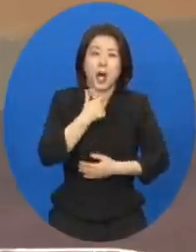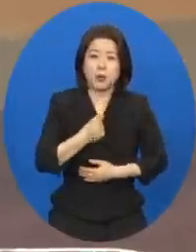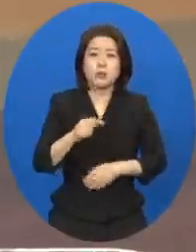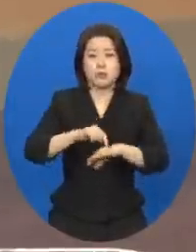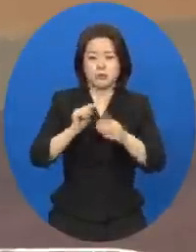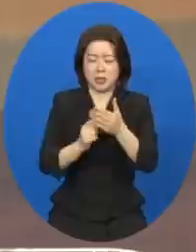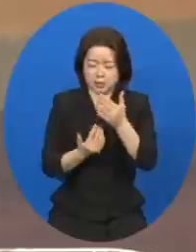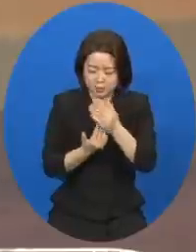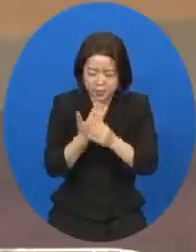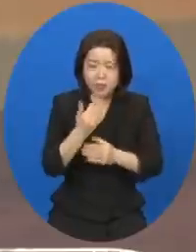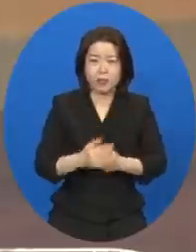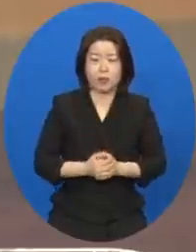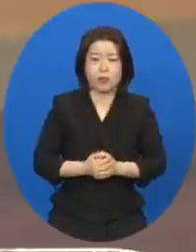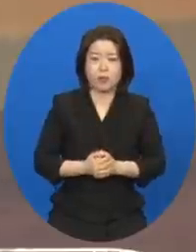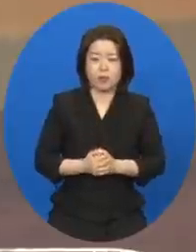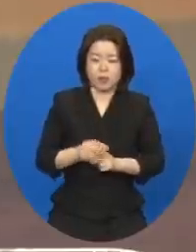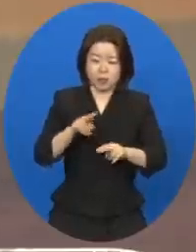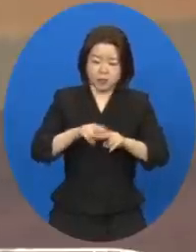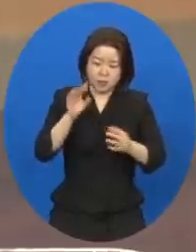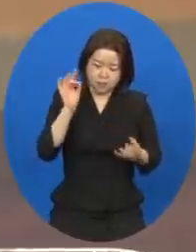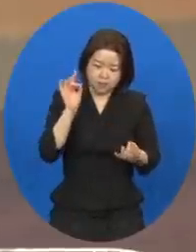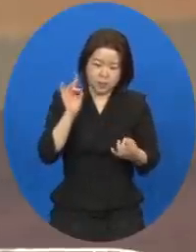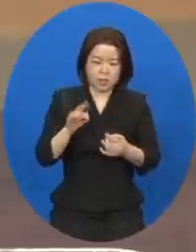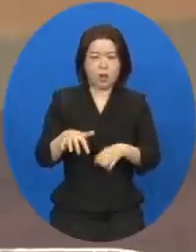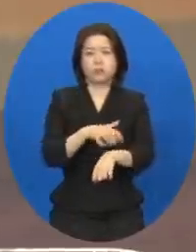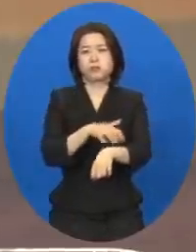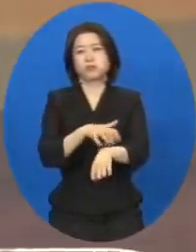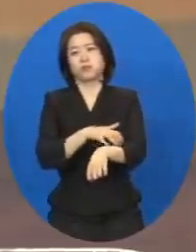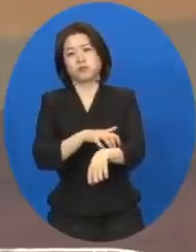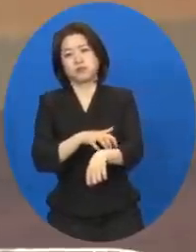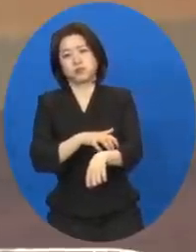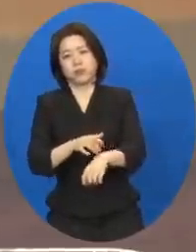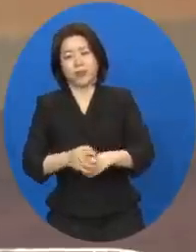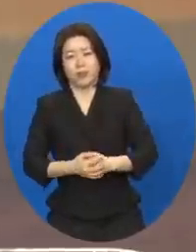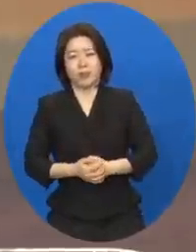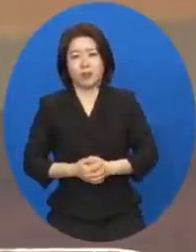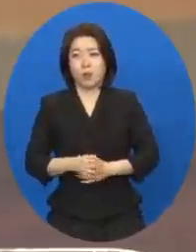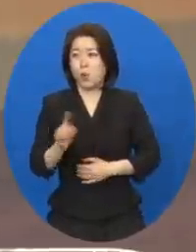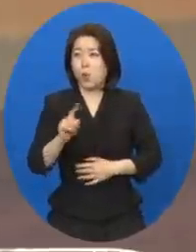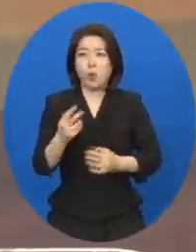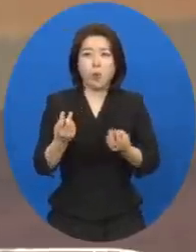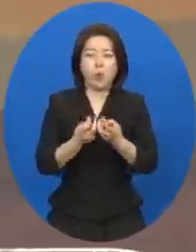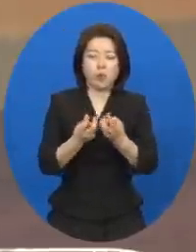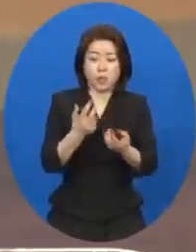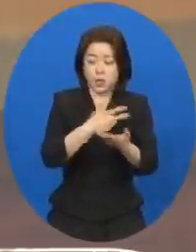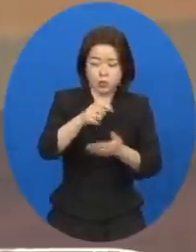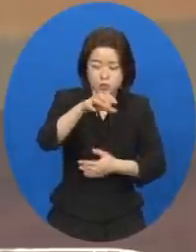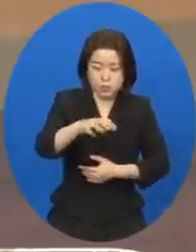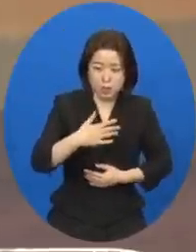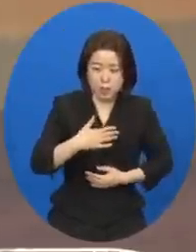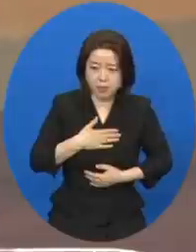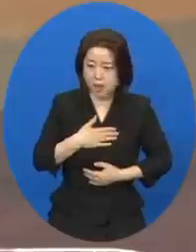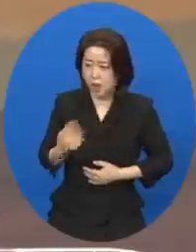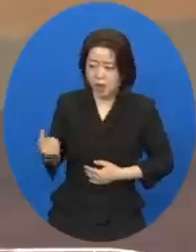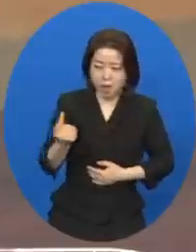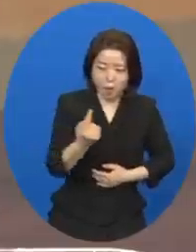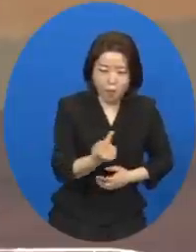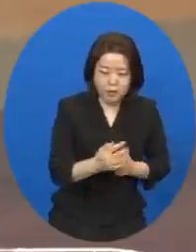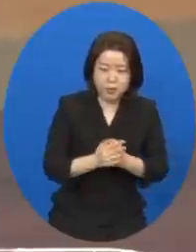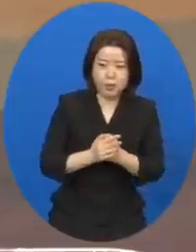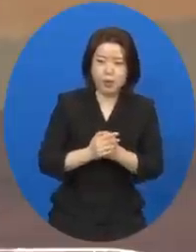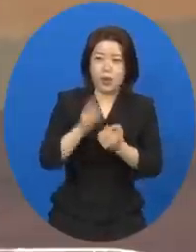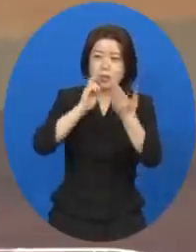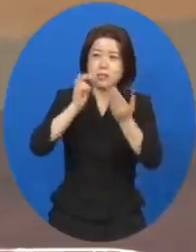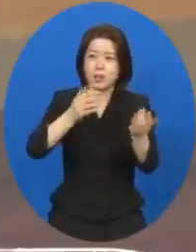그리고 가만히 앉아 있는 게 너무 불편하더라고요. 어떻게 주님 앞에 이렇게 내가 찬양을 하는데 이렇게